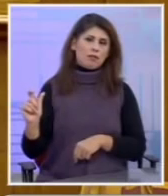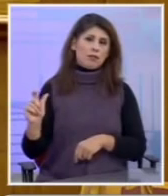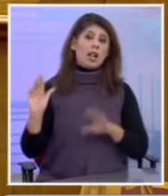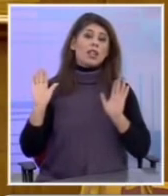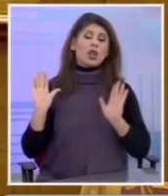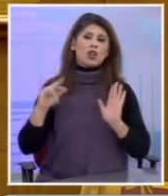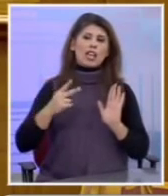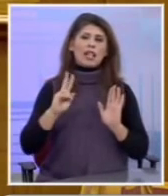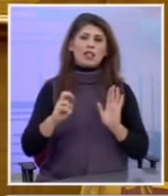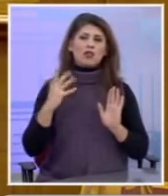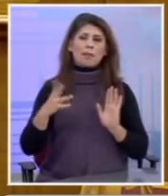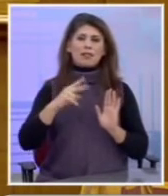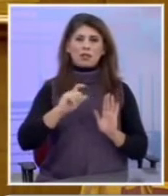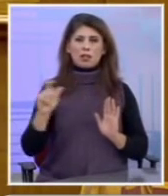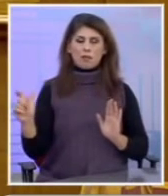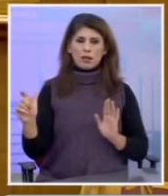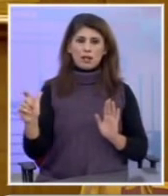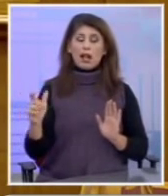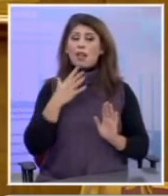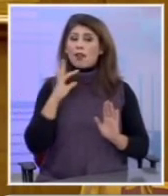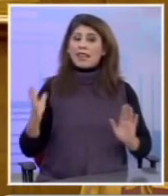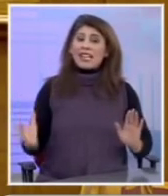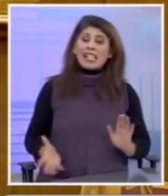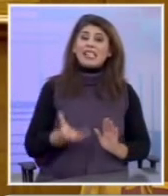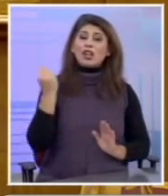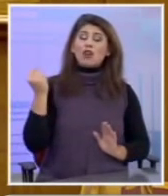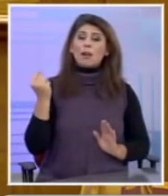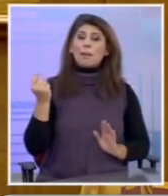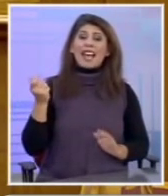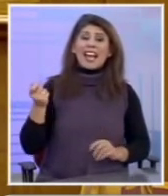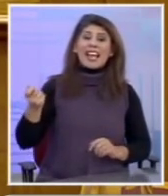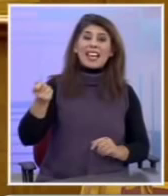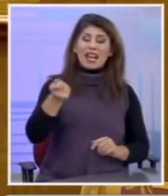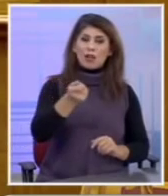25. Δηλαδή έχουμε γλιτώσει χρέος